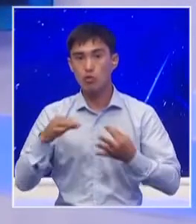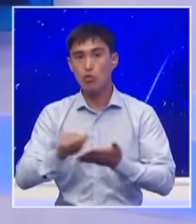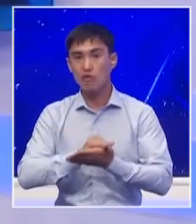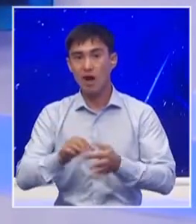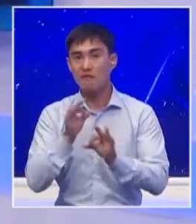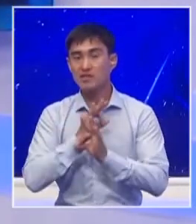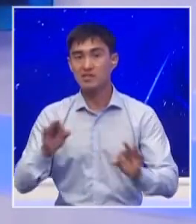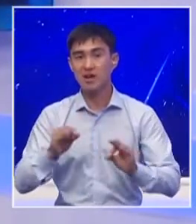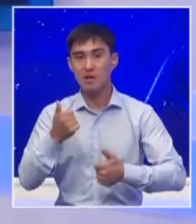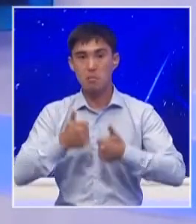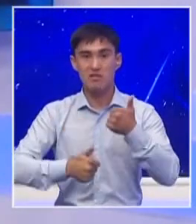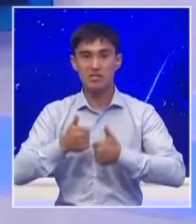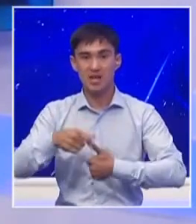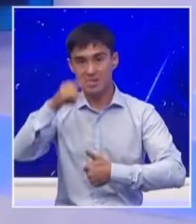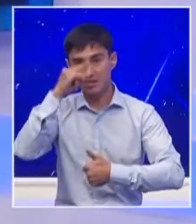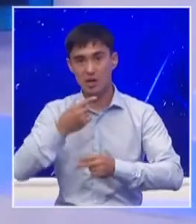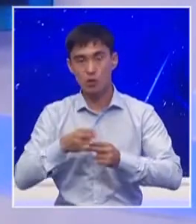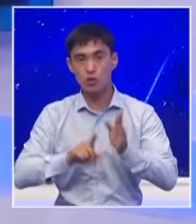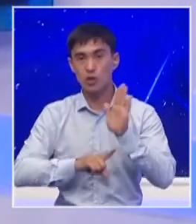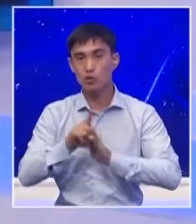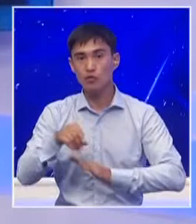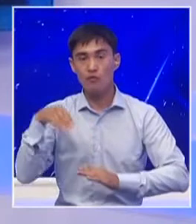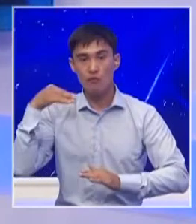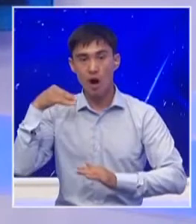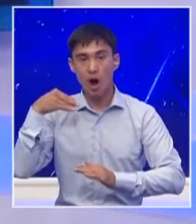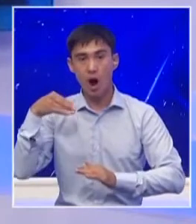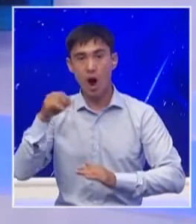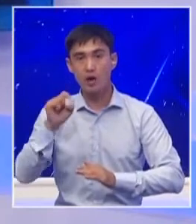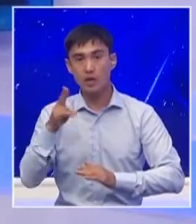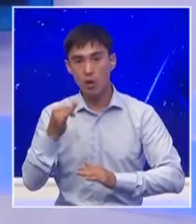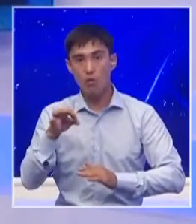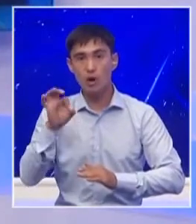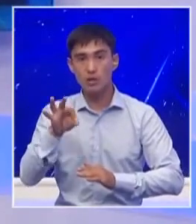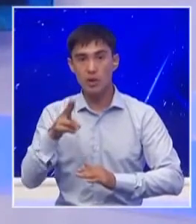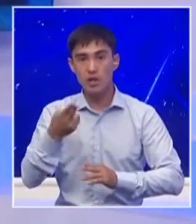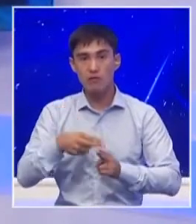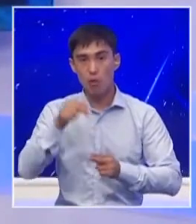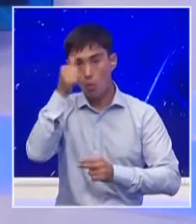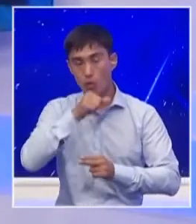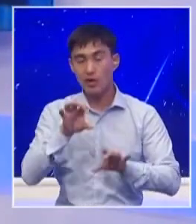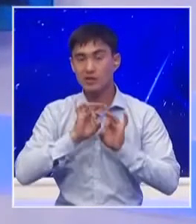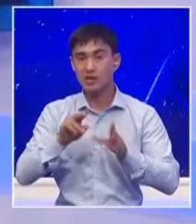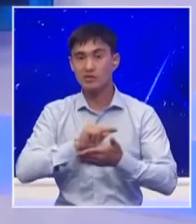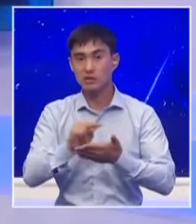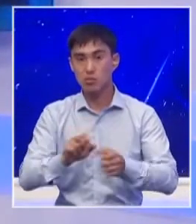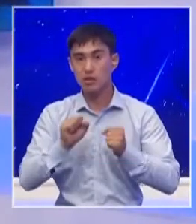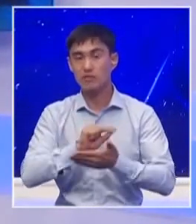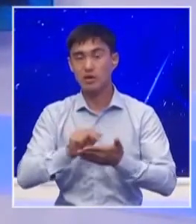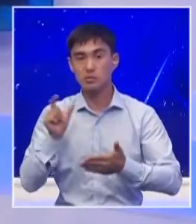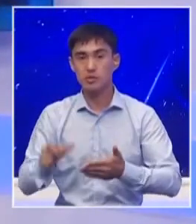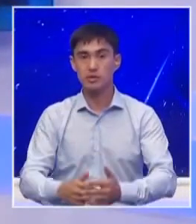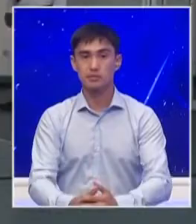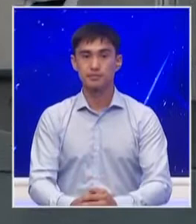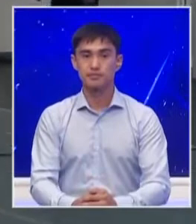официальное первенство казахстана которая стартует в актау в октябре этого года рассказывает наш спортивный корреспондент